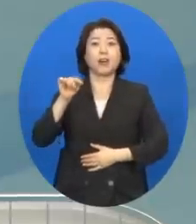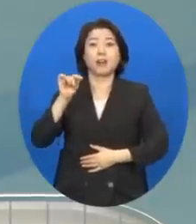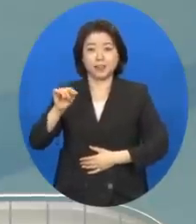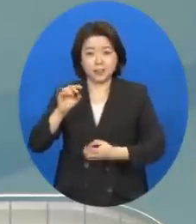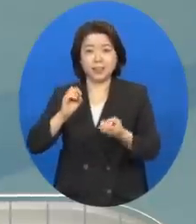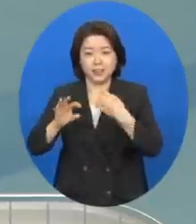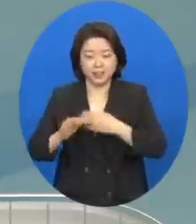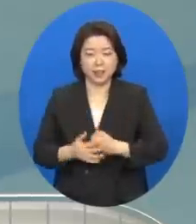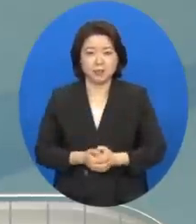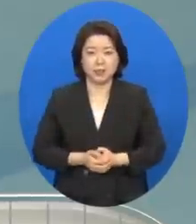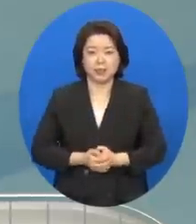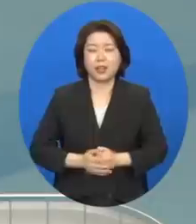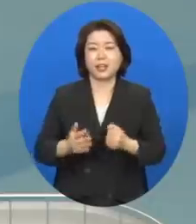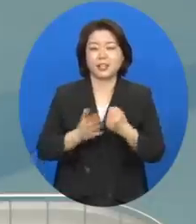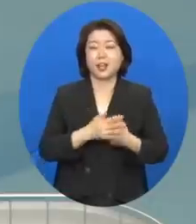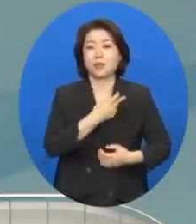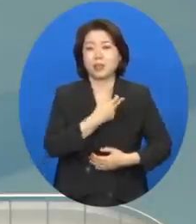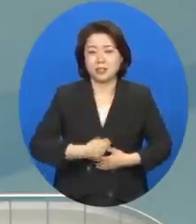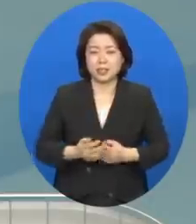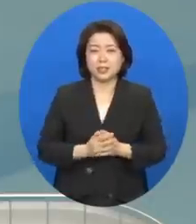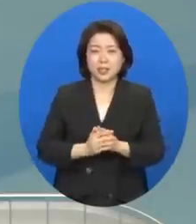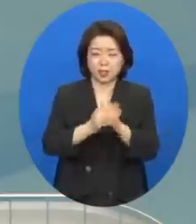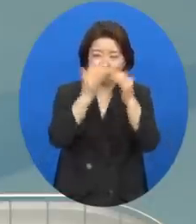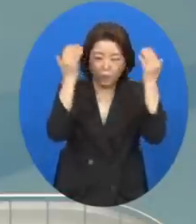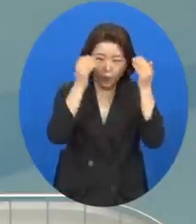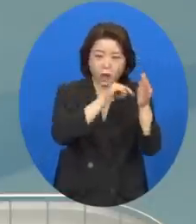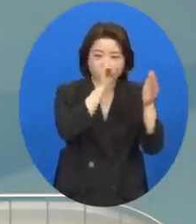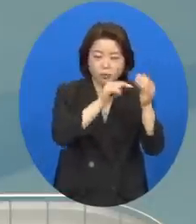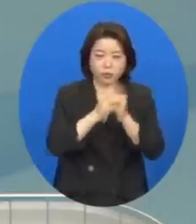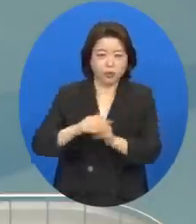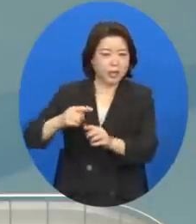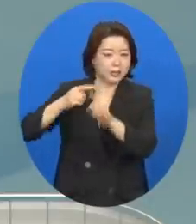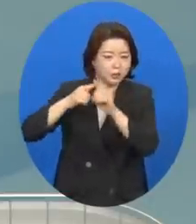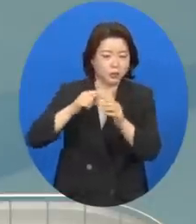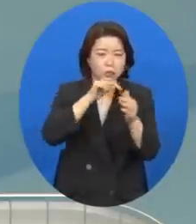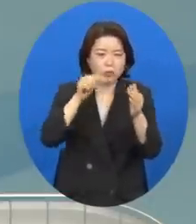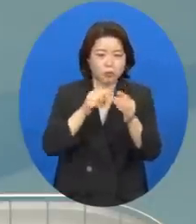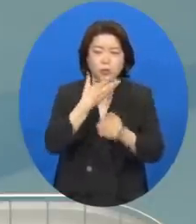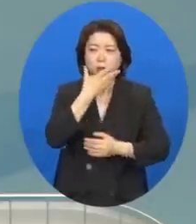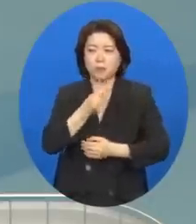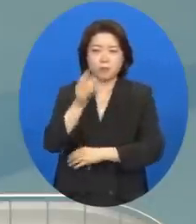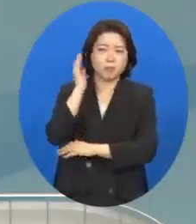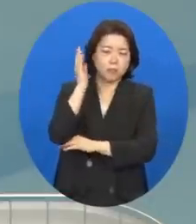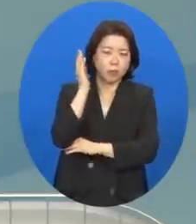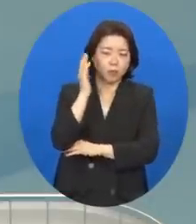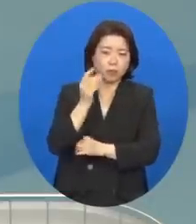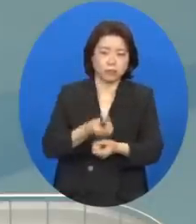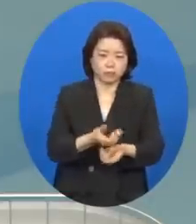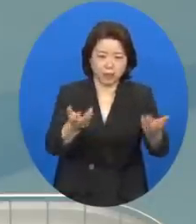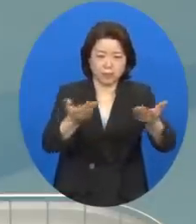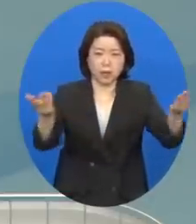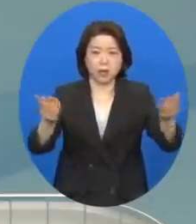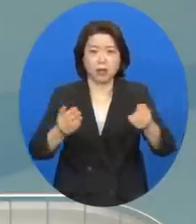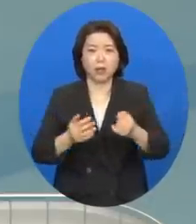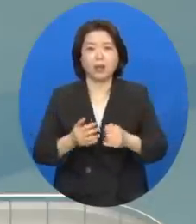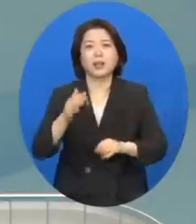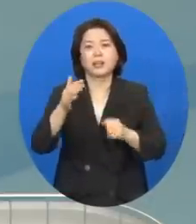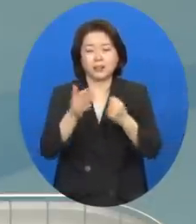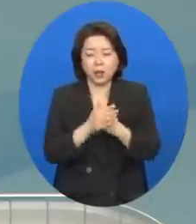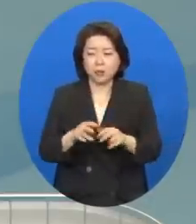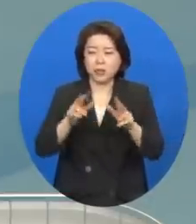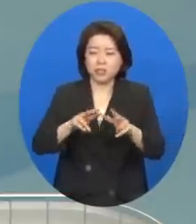제자들은 환난 중에 순교 중에 복음을 전했고 지금 우리에게까지 복음이 이렇게